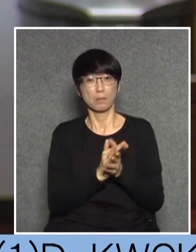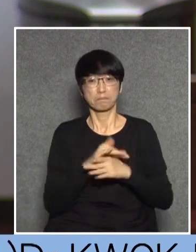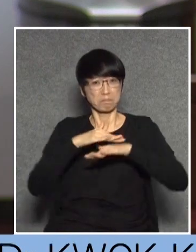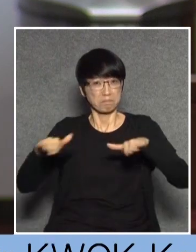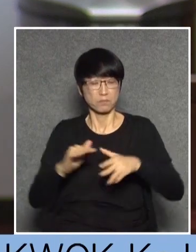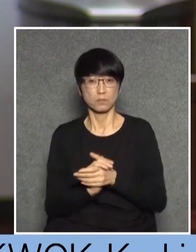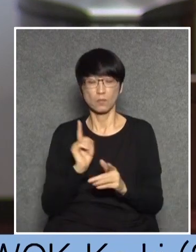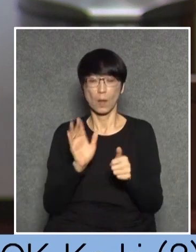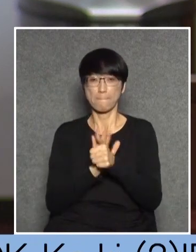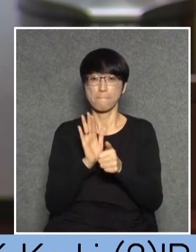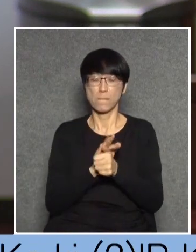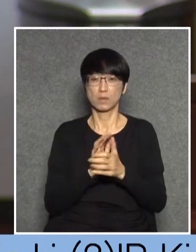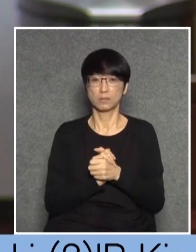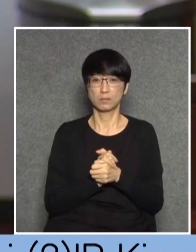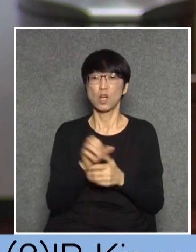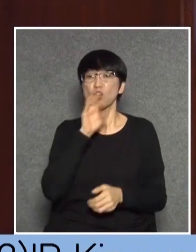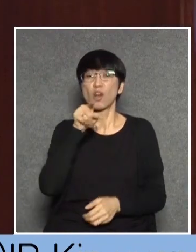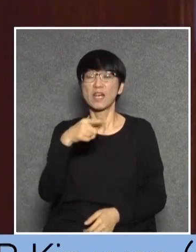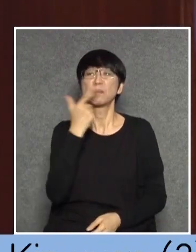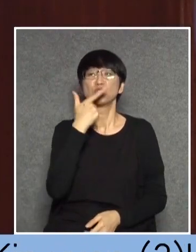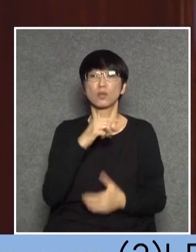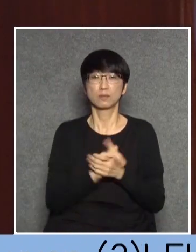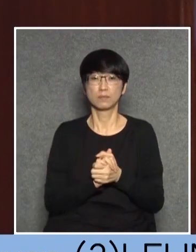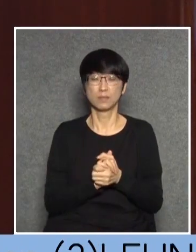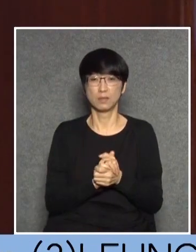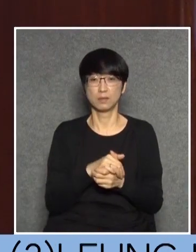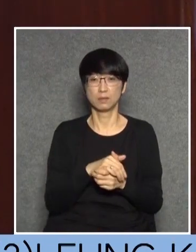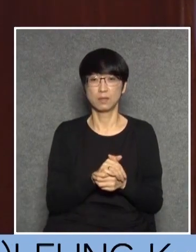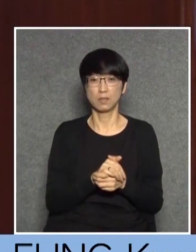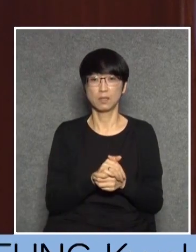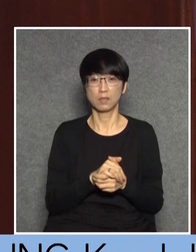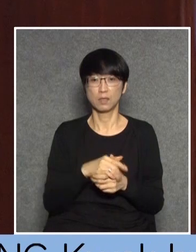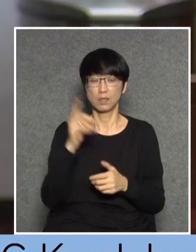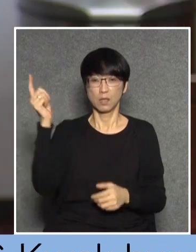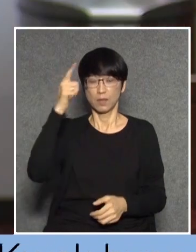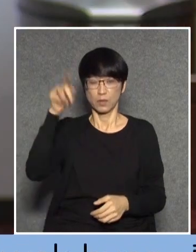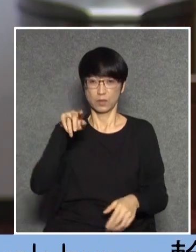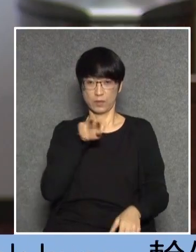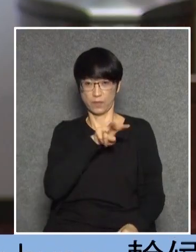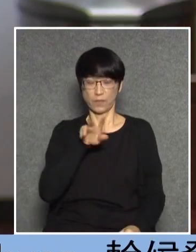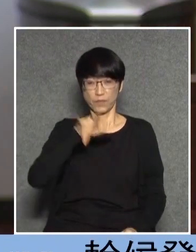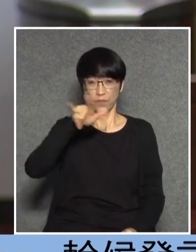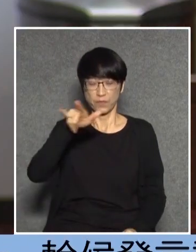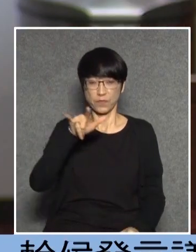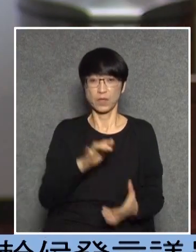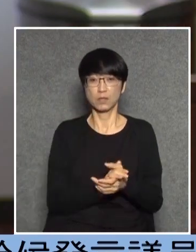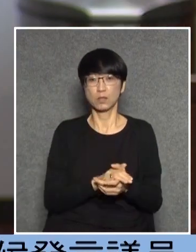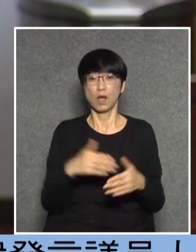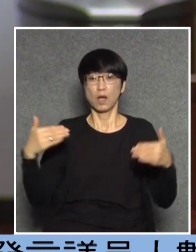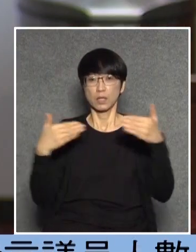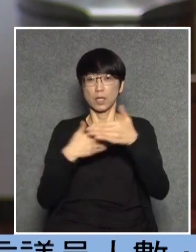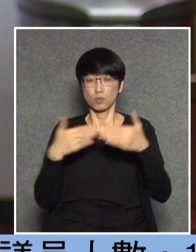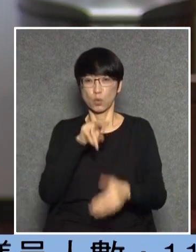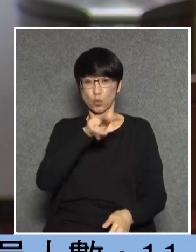為香港一講你就唔中意嘅，包括為香港飛航情報區內操作嘅飛機提供航空交通管制服